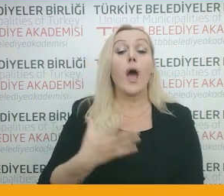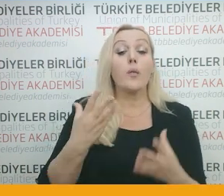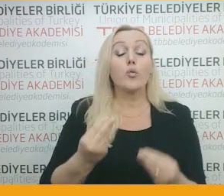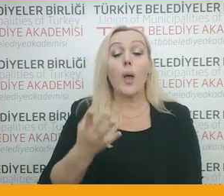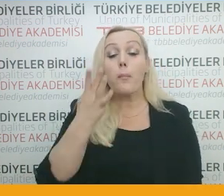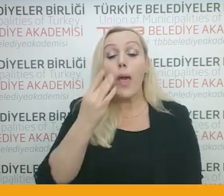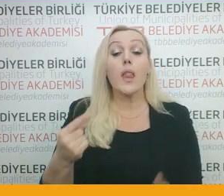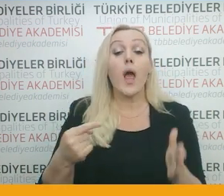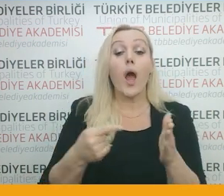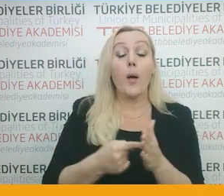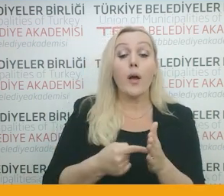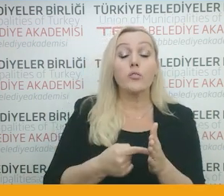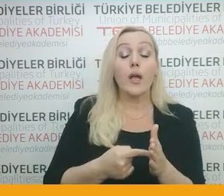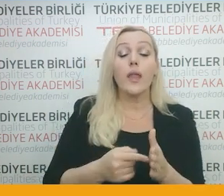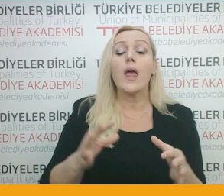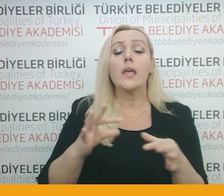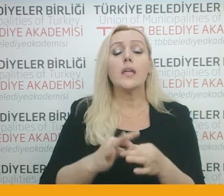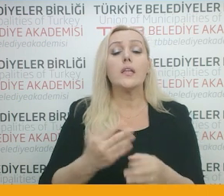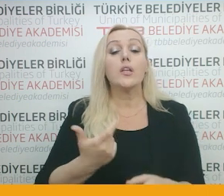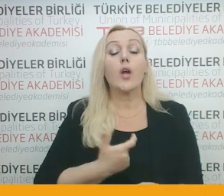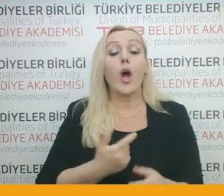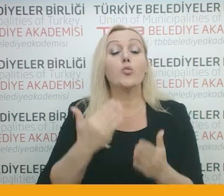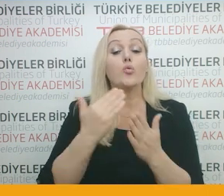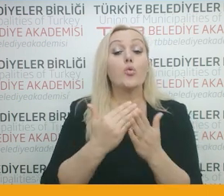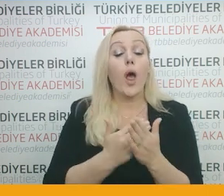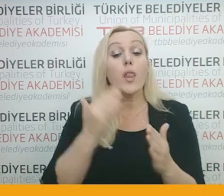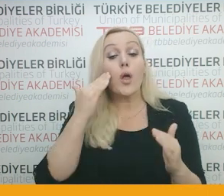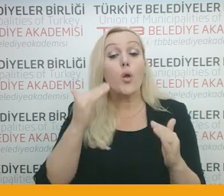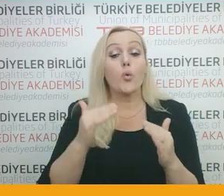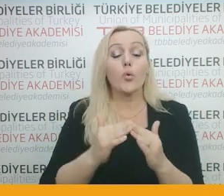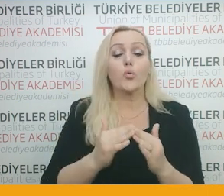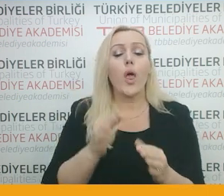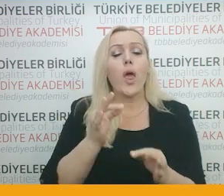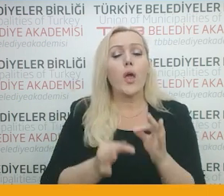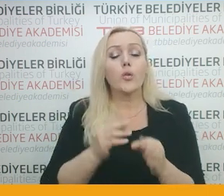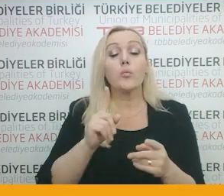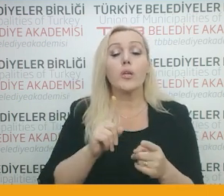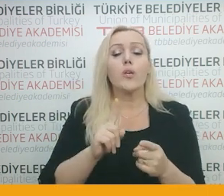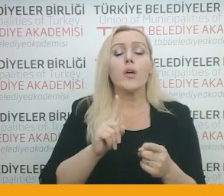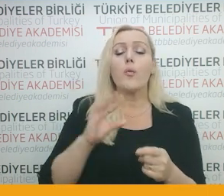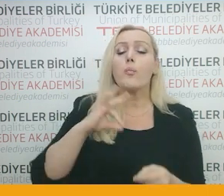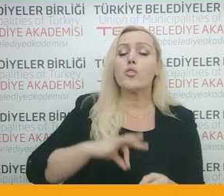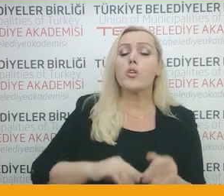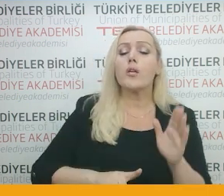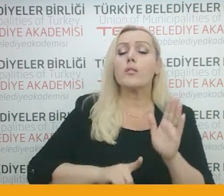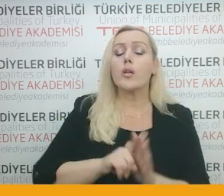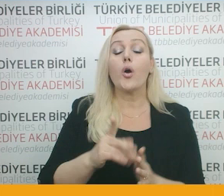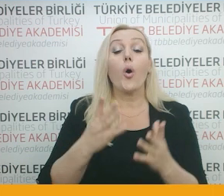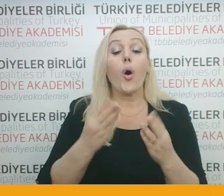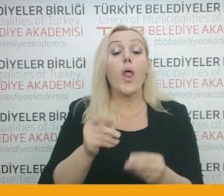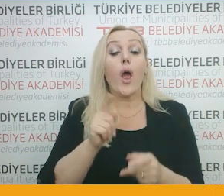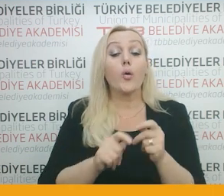amaçlar doğrultusunda ilgili mevzuatta belirlenen kurallara uygun, etkili, ekonomik ve verimli bir şekilde kullanılmasını sağlamak için